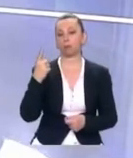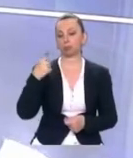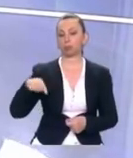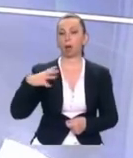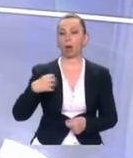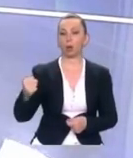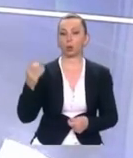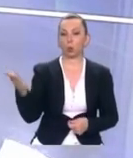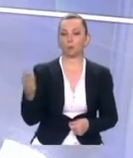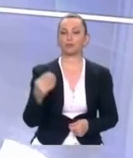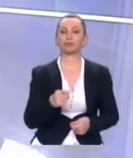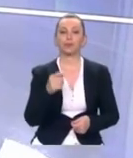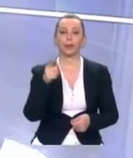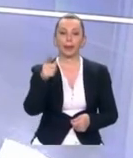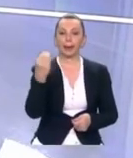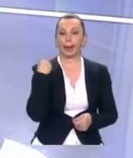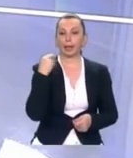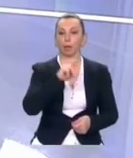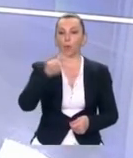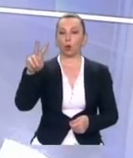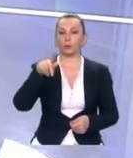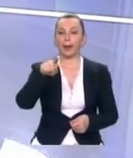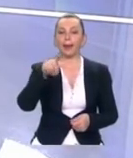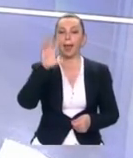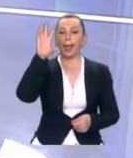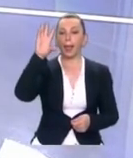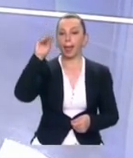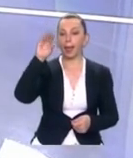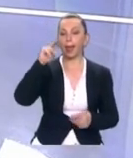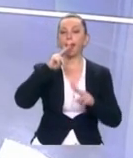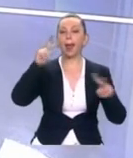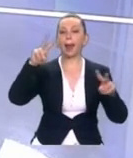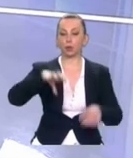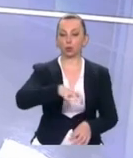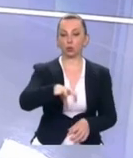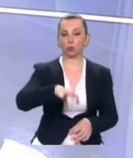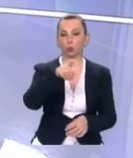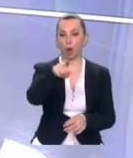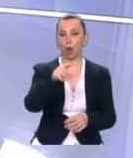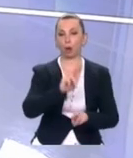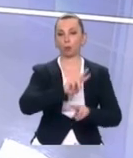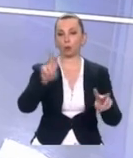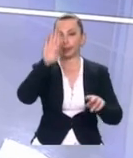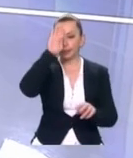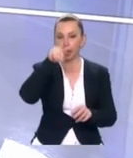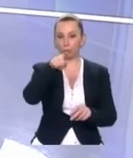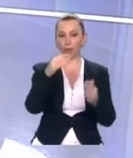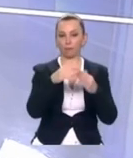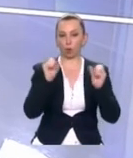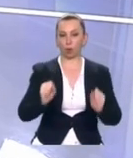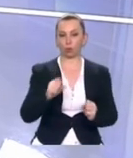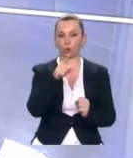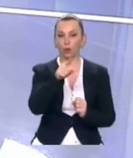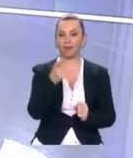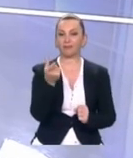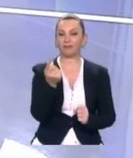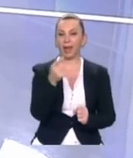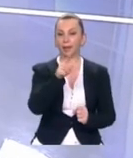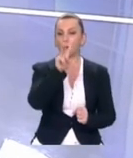Yeni nesil elektrikli süpürgeler, o dik süpürgeler son dönemde çok moda. İstanbul'da yaşayan Aycan Salman da